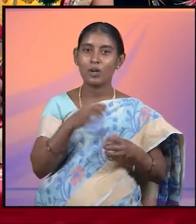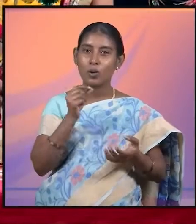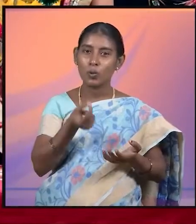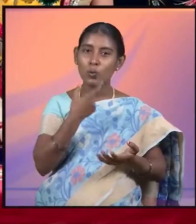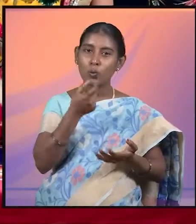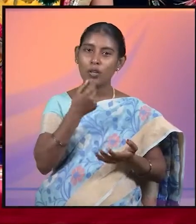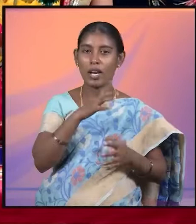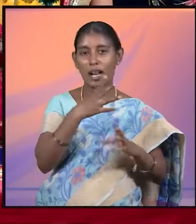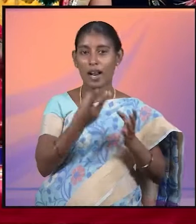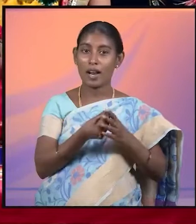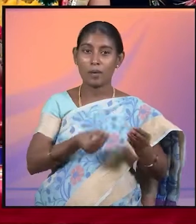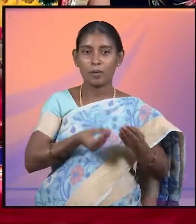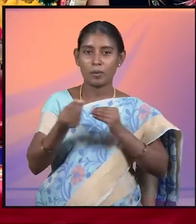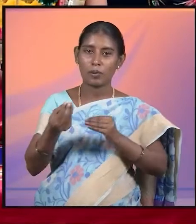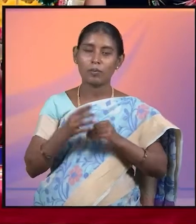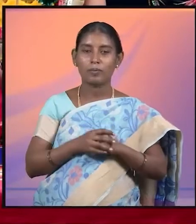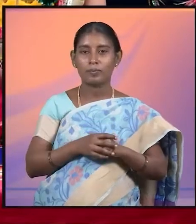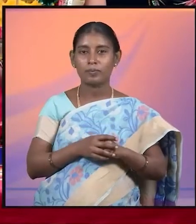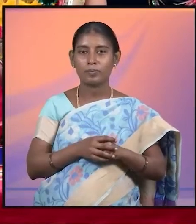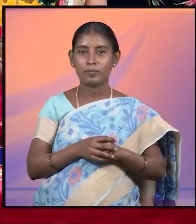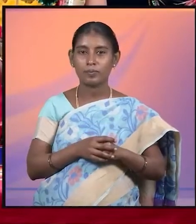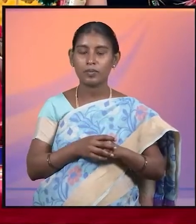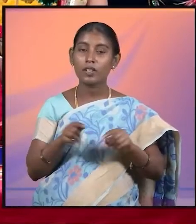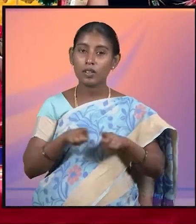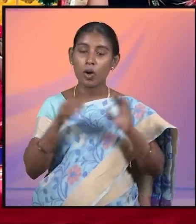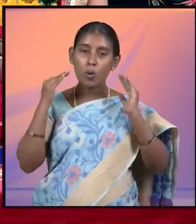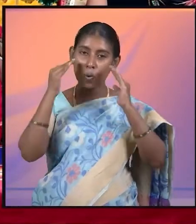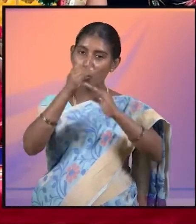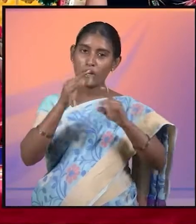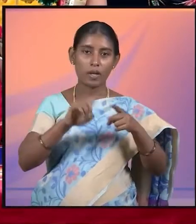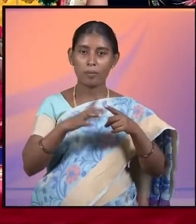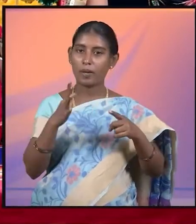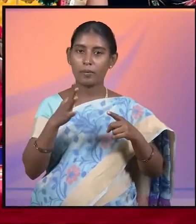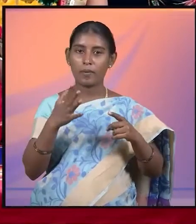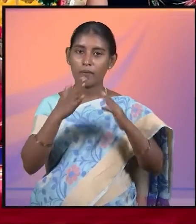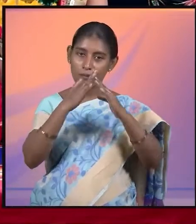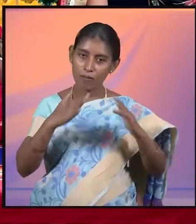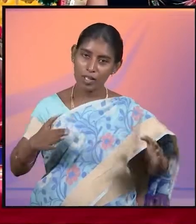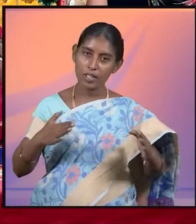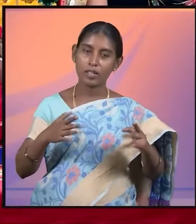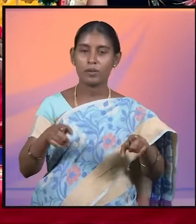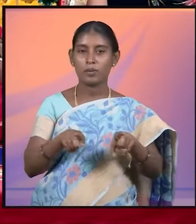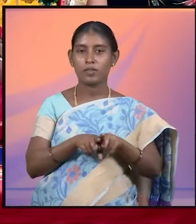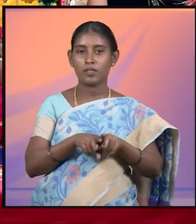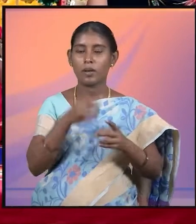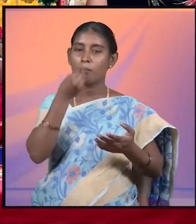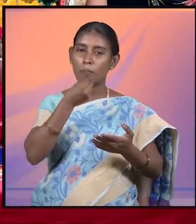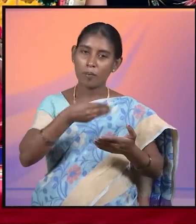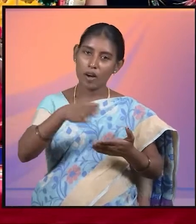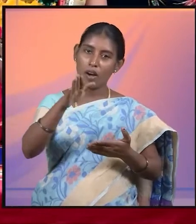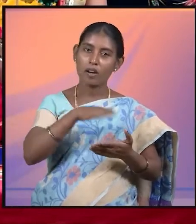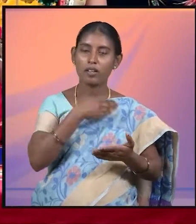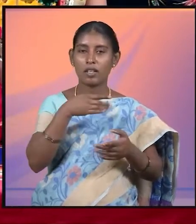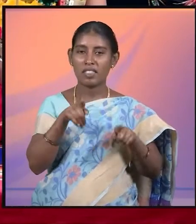சாப்பிடுறதே. சரி சரி, சண்டை போடாதீங்க. கோயில்ல மட்டுமல்லாம நம்ம வீட்டு வரவேற்பறையிலும் கூட